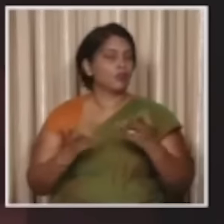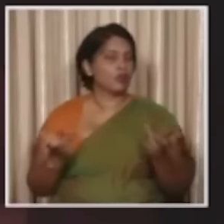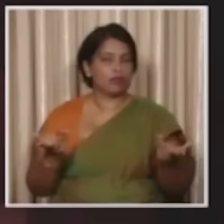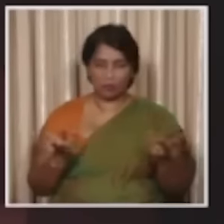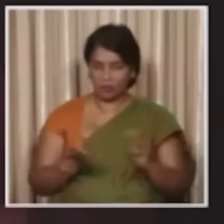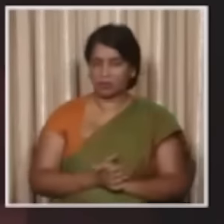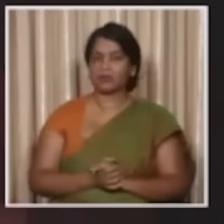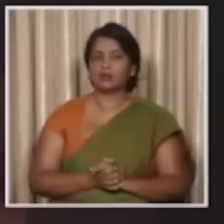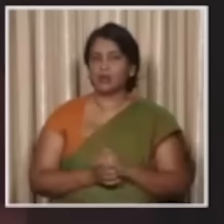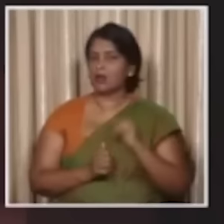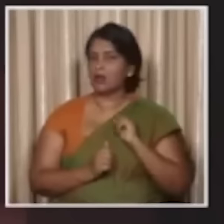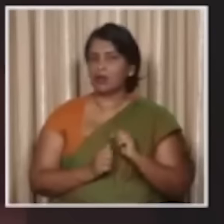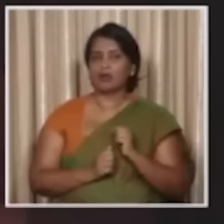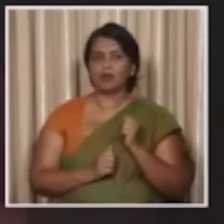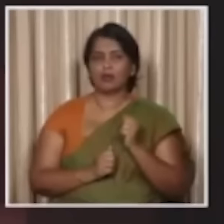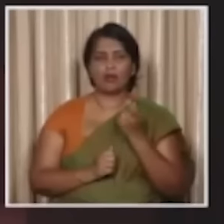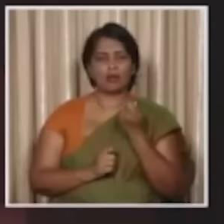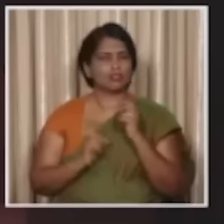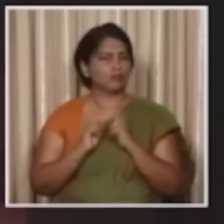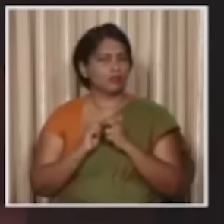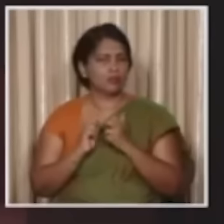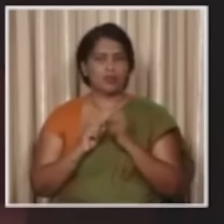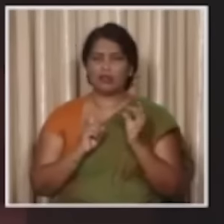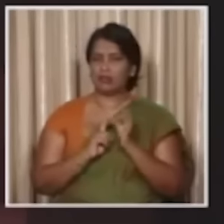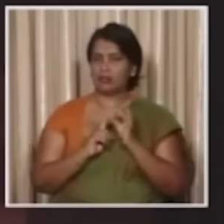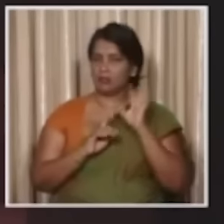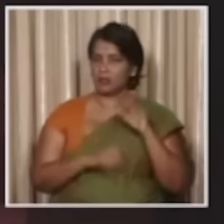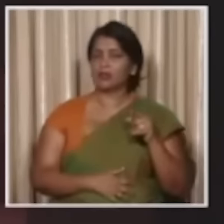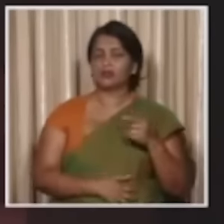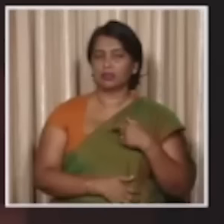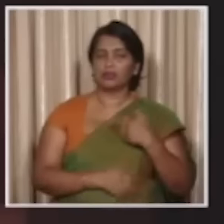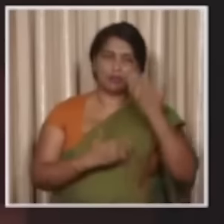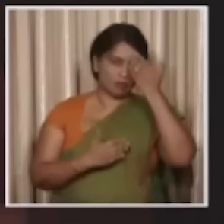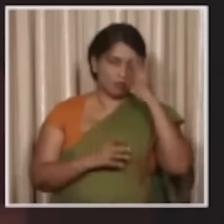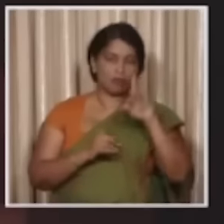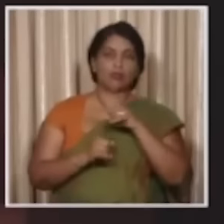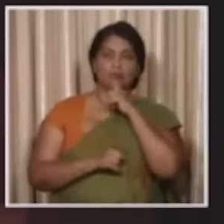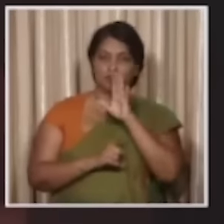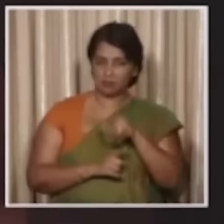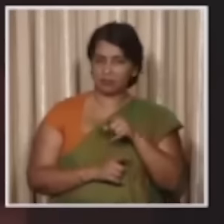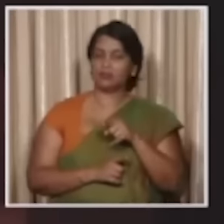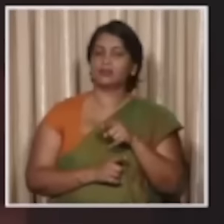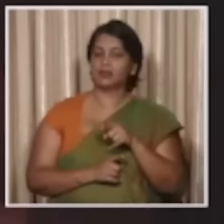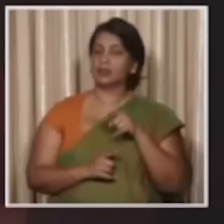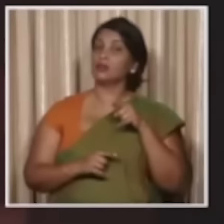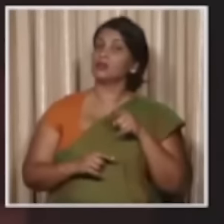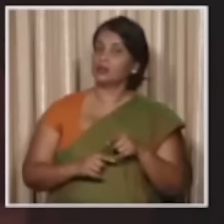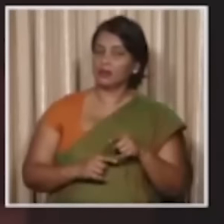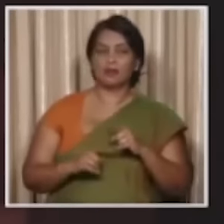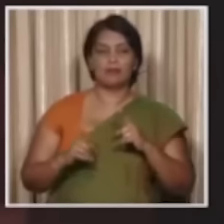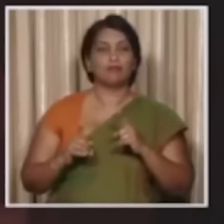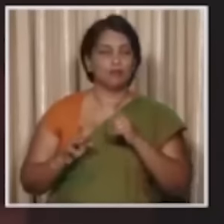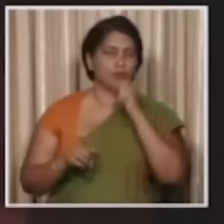කවරේද ඒ මොකද මේ ආර්ථික දරිද්‍රතාවය පිළිබඳව අපි විවෘතව කතා කරන්නට ඕන ඒක